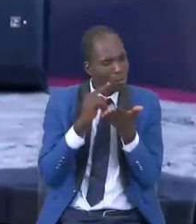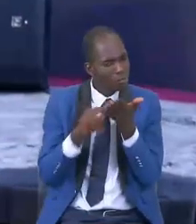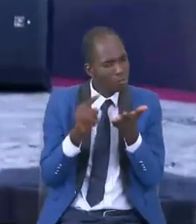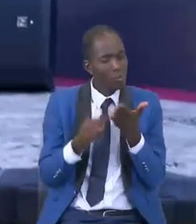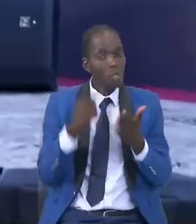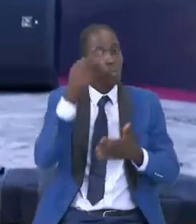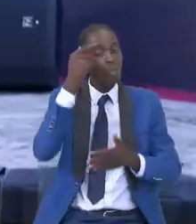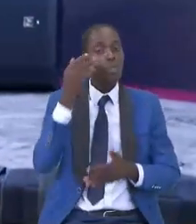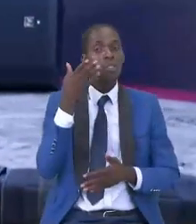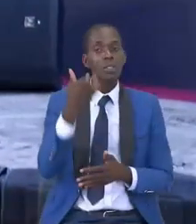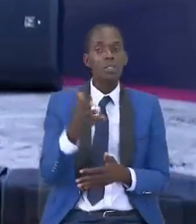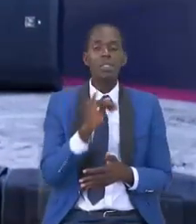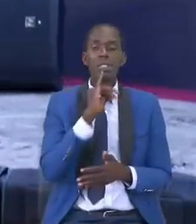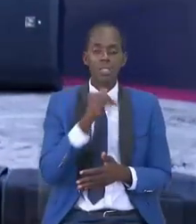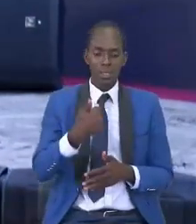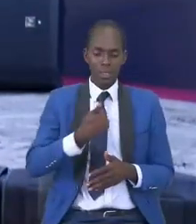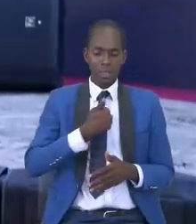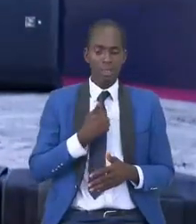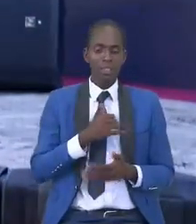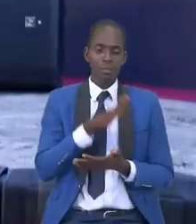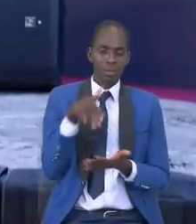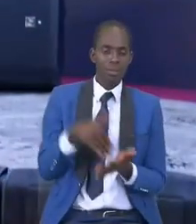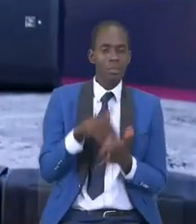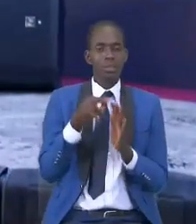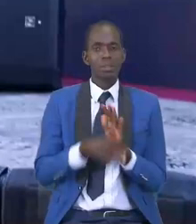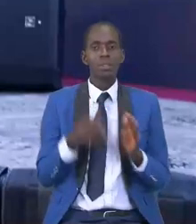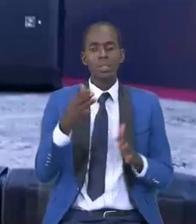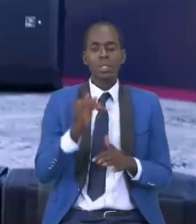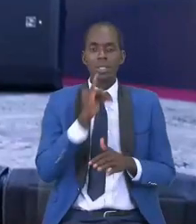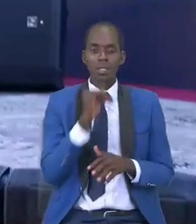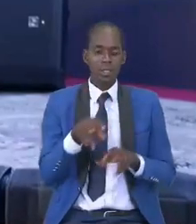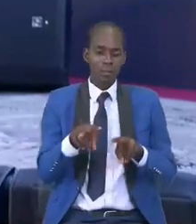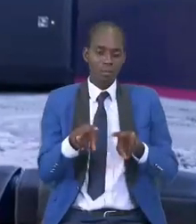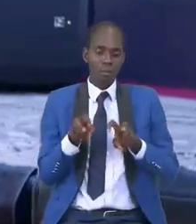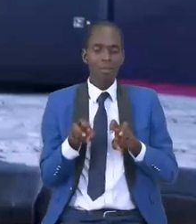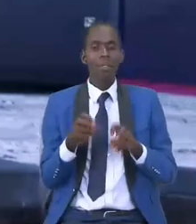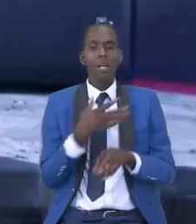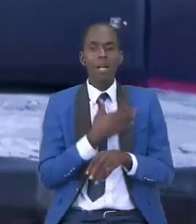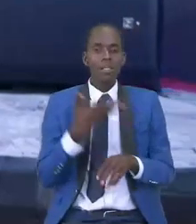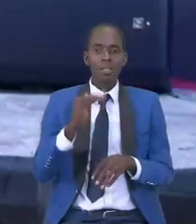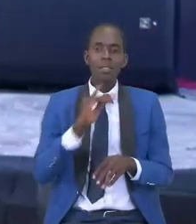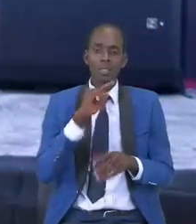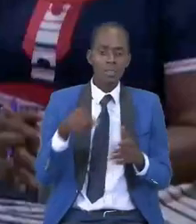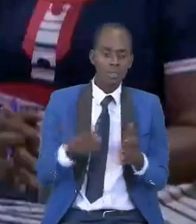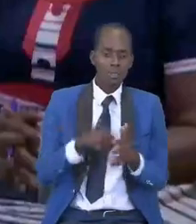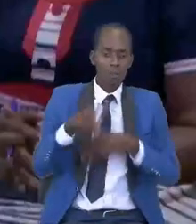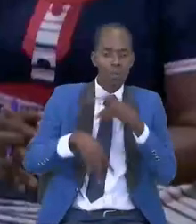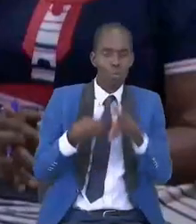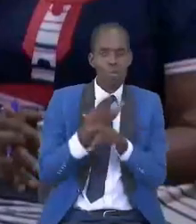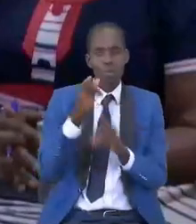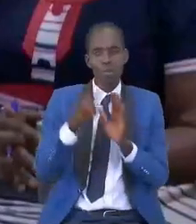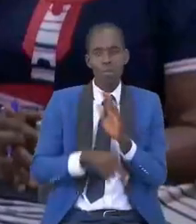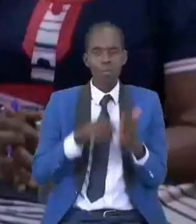vérifier? Parce qu'il y a l'égocentrisme. Et il y a également l'égoïsme. Et il y a la